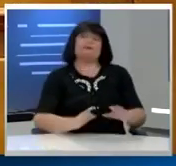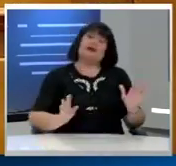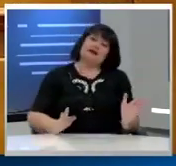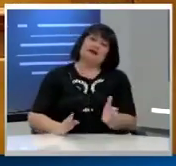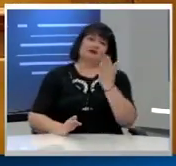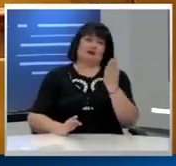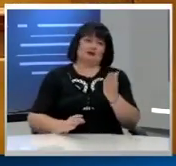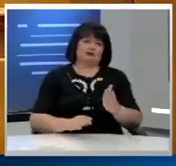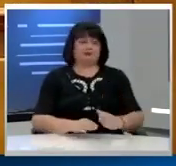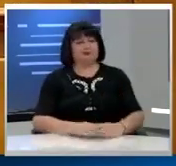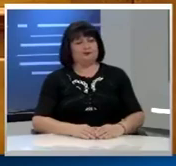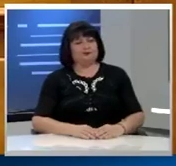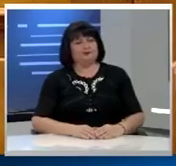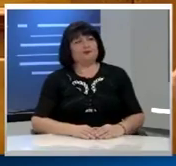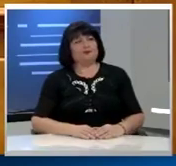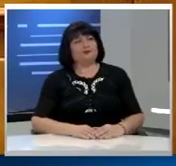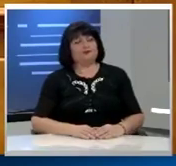περιπτώσει